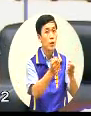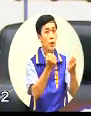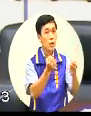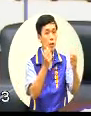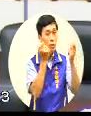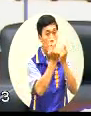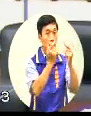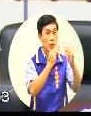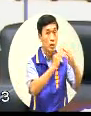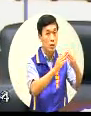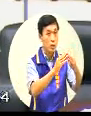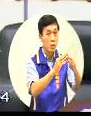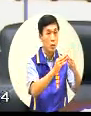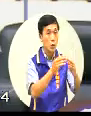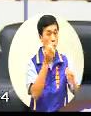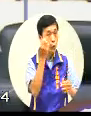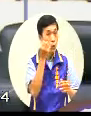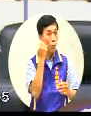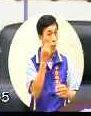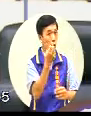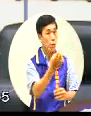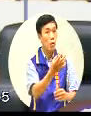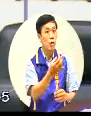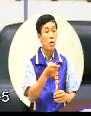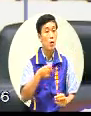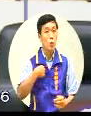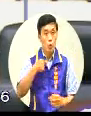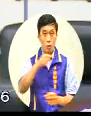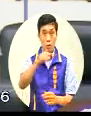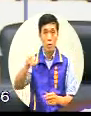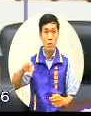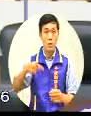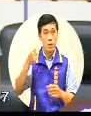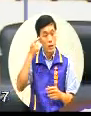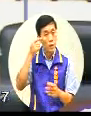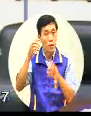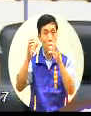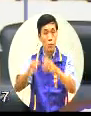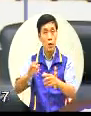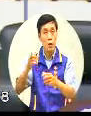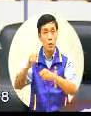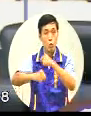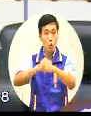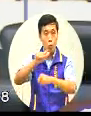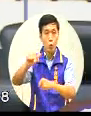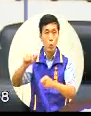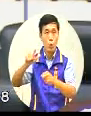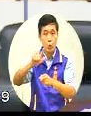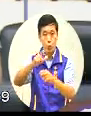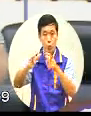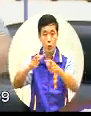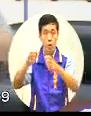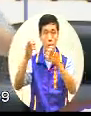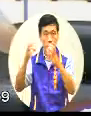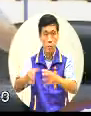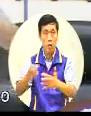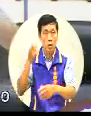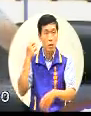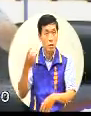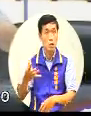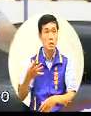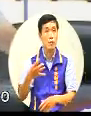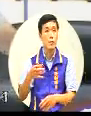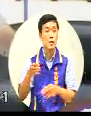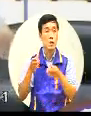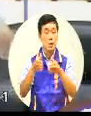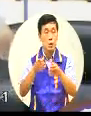夯啊吼。那其实我们也是要建立一个新的动物园。那我是想说吼，试试如果把我们